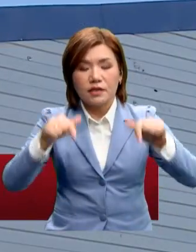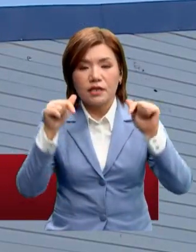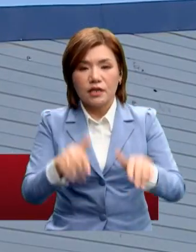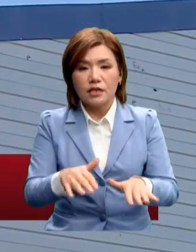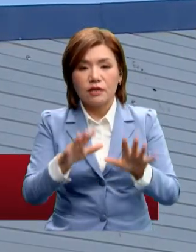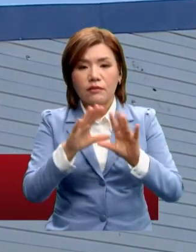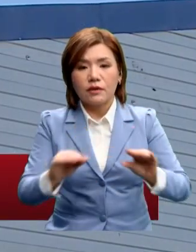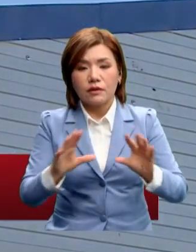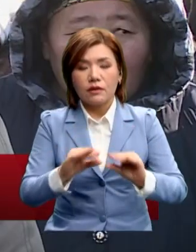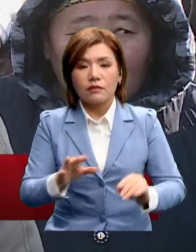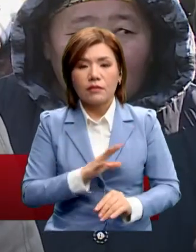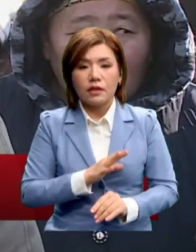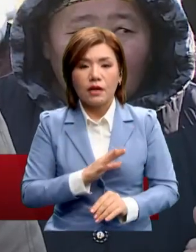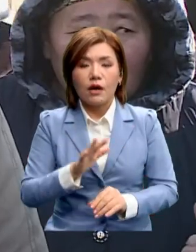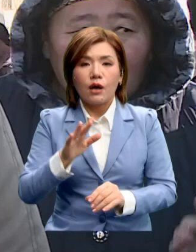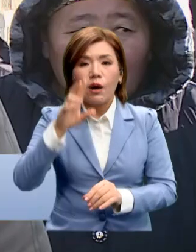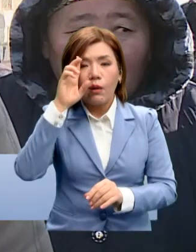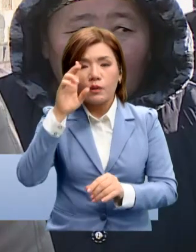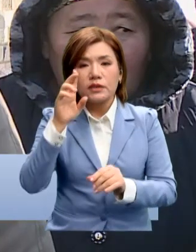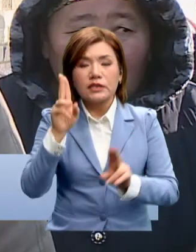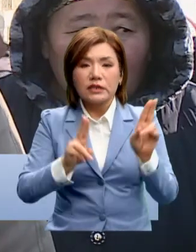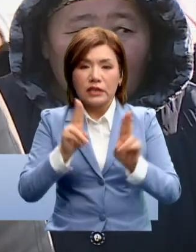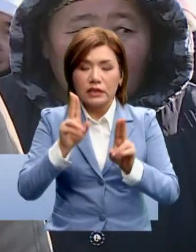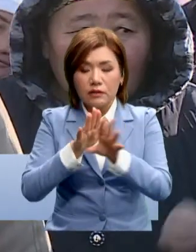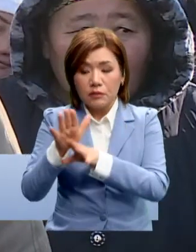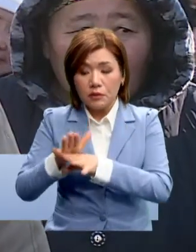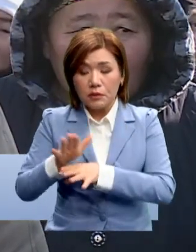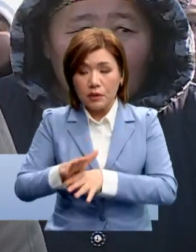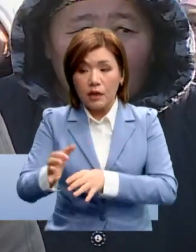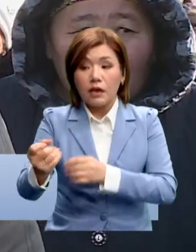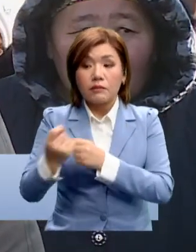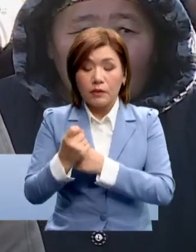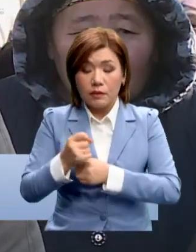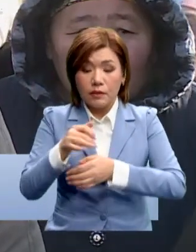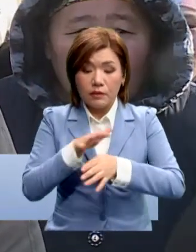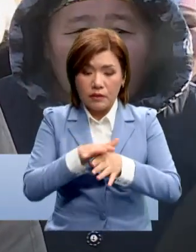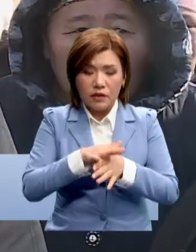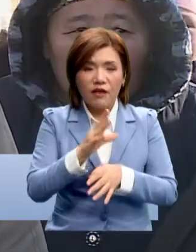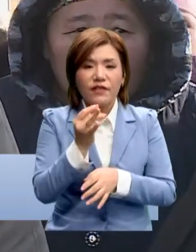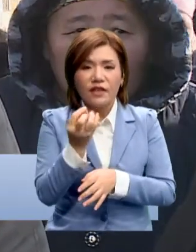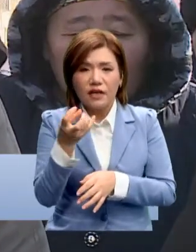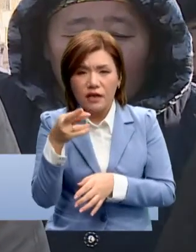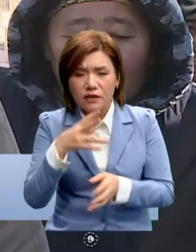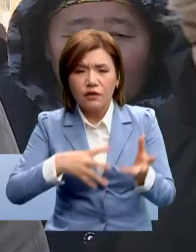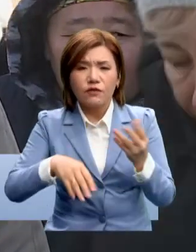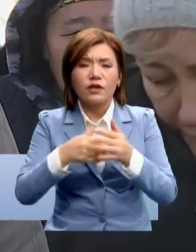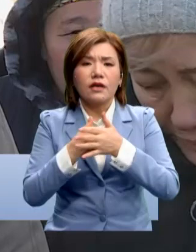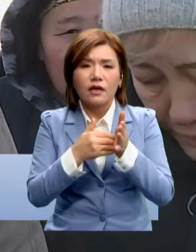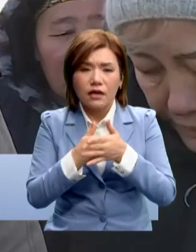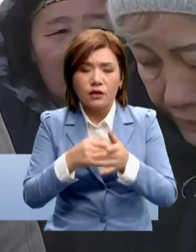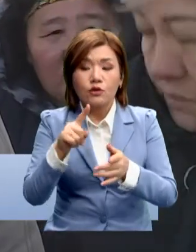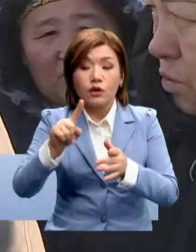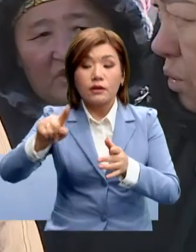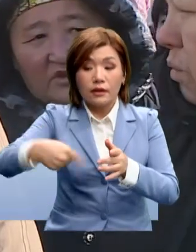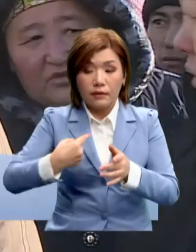басу айтты. ГОС стандартқа сәйкес бәрін жасап шықтық. Не сұрады? Квадратик вентиляция, есік. Не